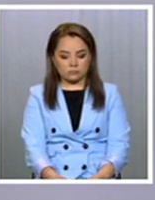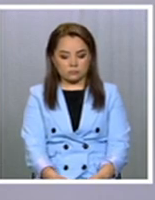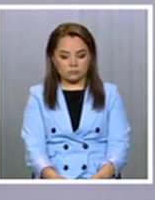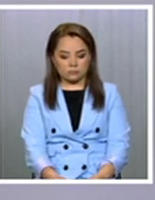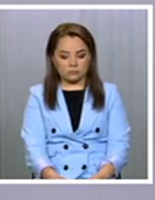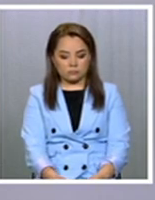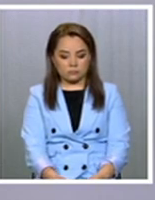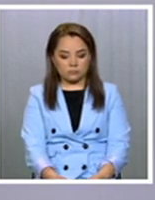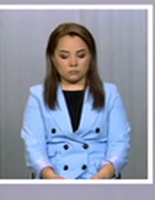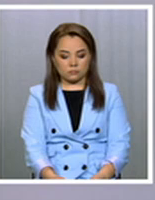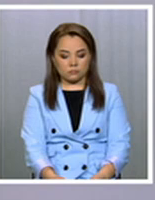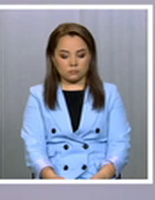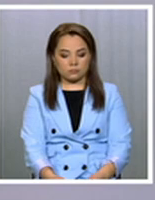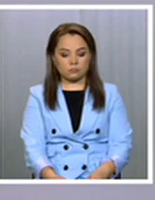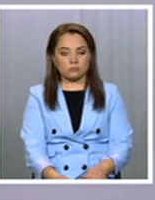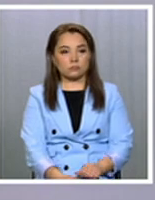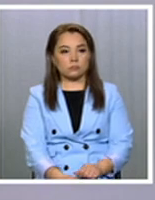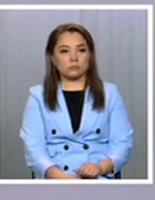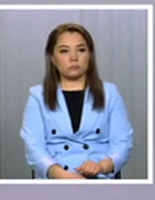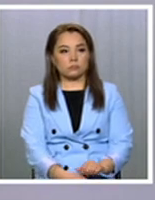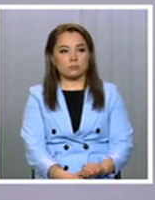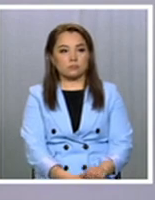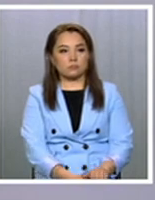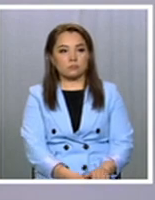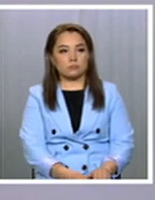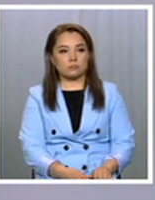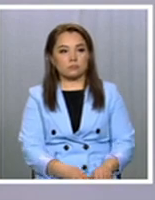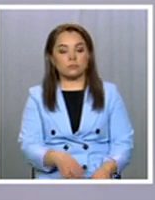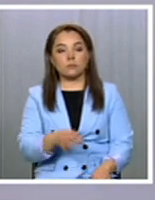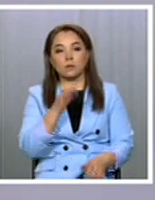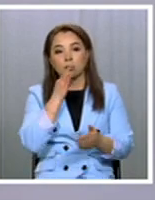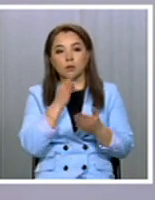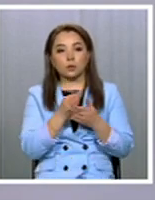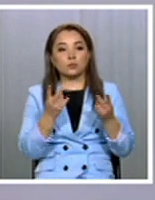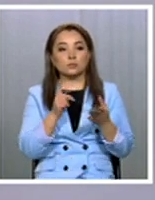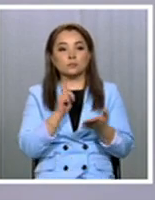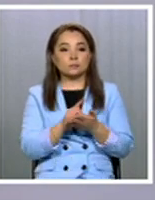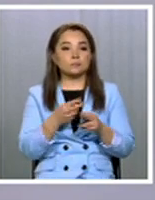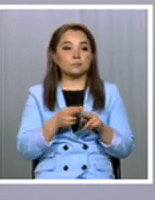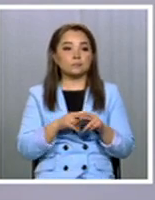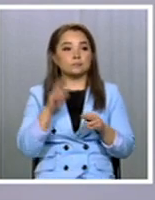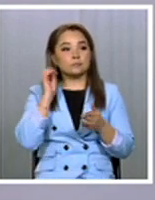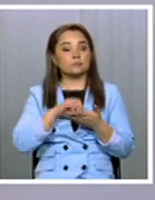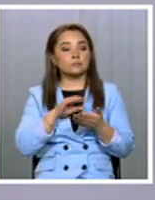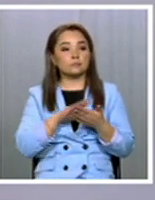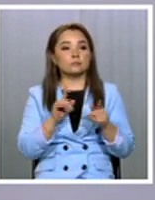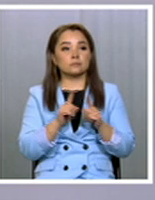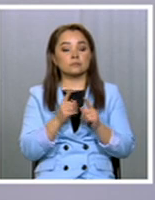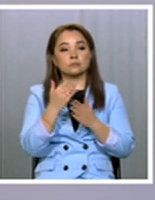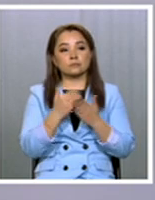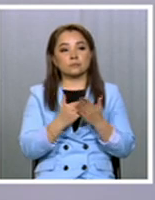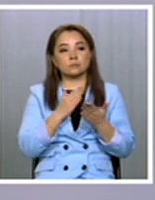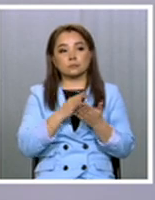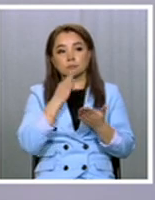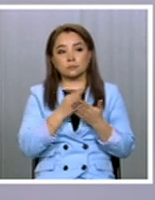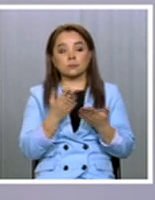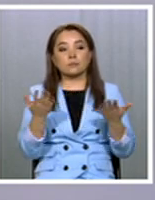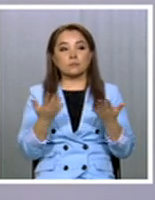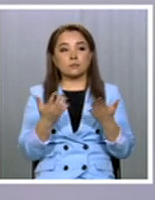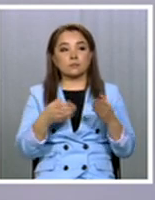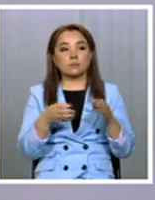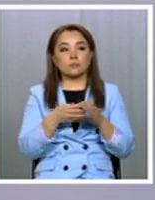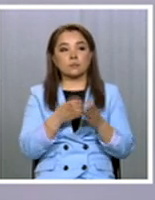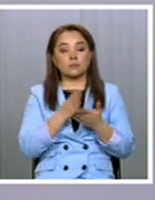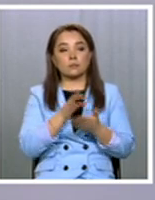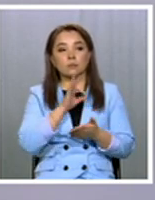шығарылып тұр бізде тізбек ретінде. Сондықтан жауапты шығару үшін, ол сандар тізбек ретінде шығару үшін, қандай операторды